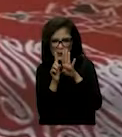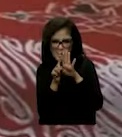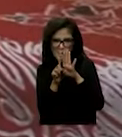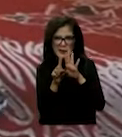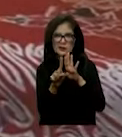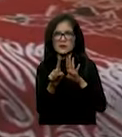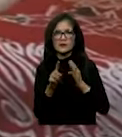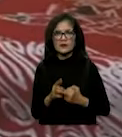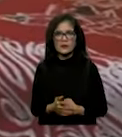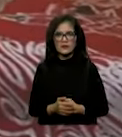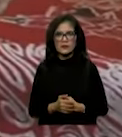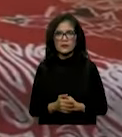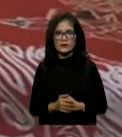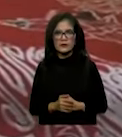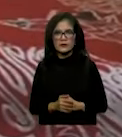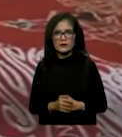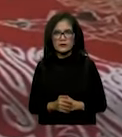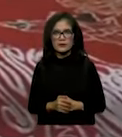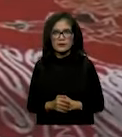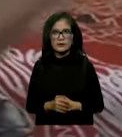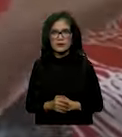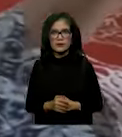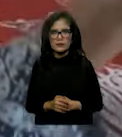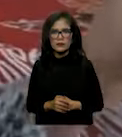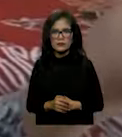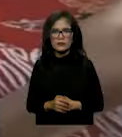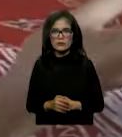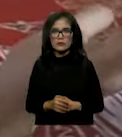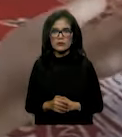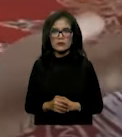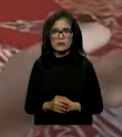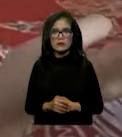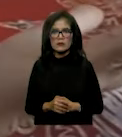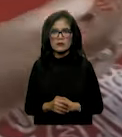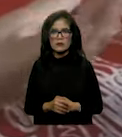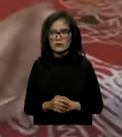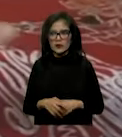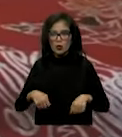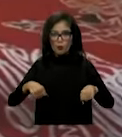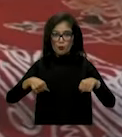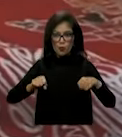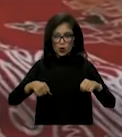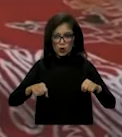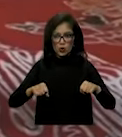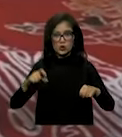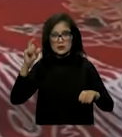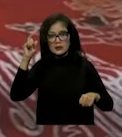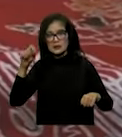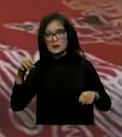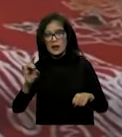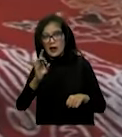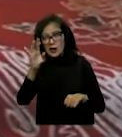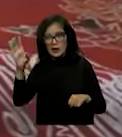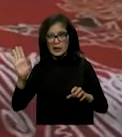guru pengen dibuka karena tahu sendiri motor kendaraan kan di luar ya. Khawatir kan hilang. Udah